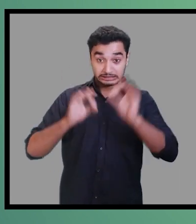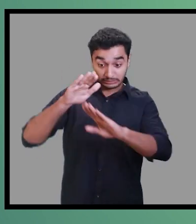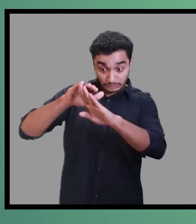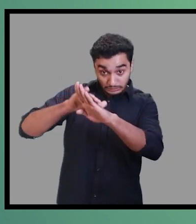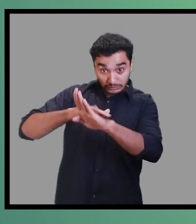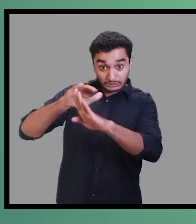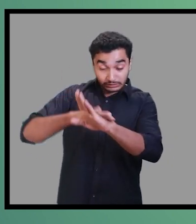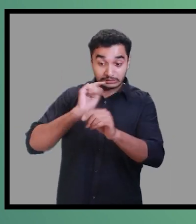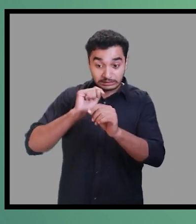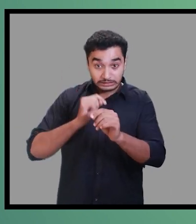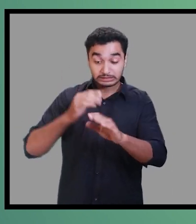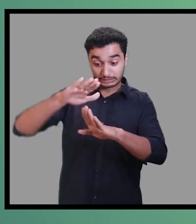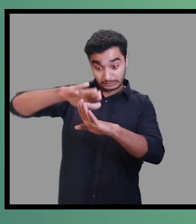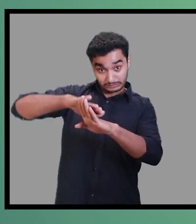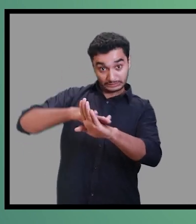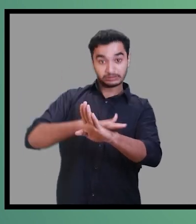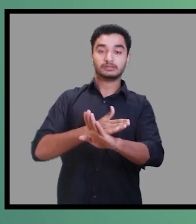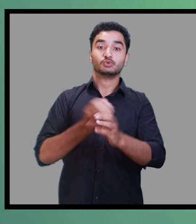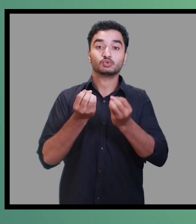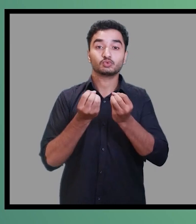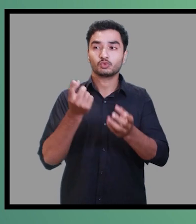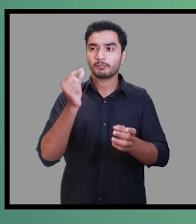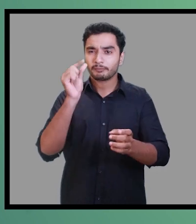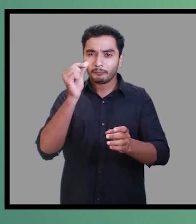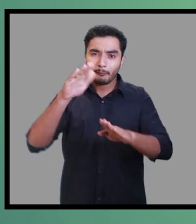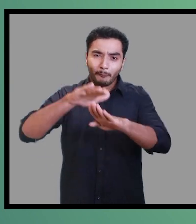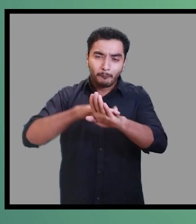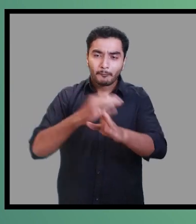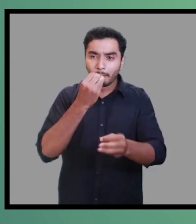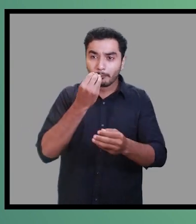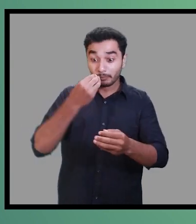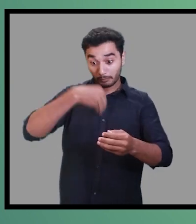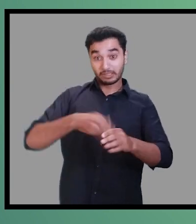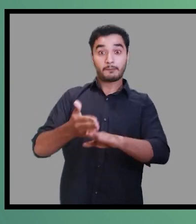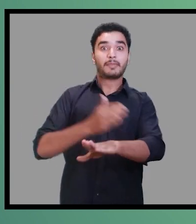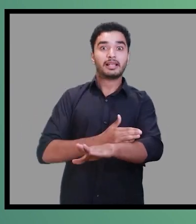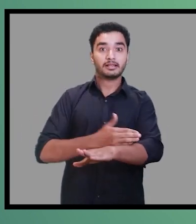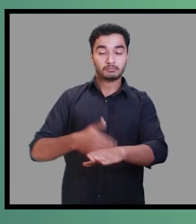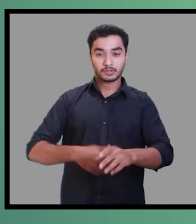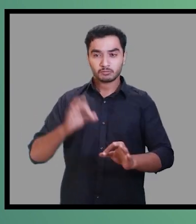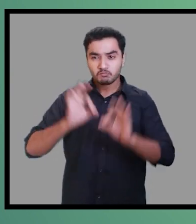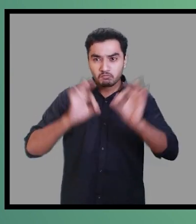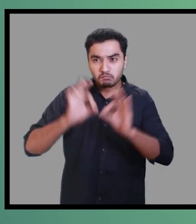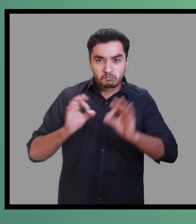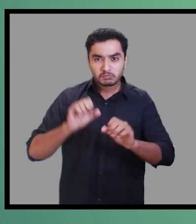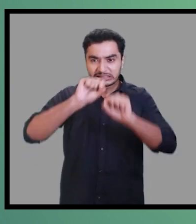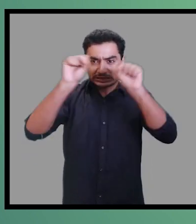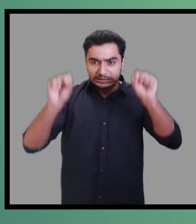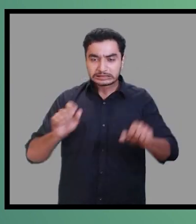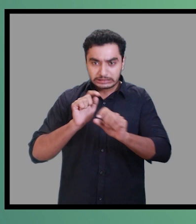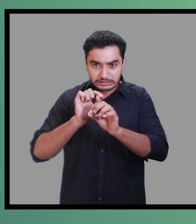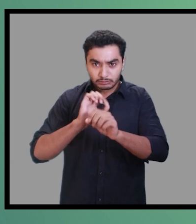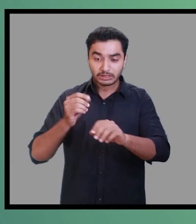اوپر پروٹیکٹیو کورنگ کر دیتی ہیں، یعنی کہ خوراک کے آنے سے پہلے معدہ بندوبست کرتا ہے کہ اپنی دیوار کے اوپر ایک لیپ